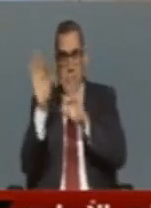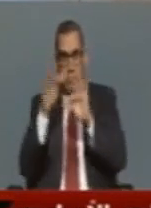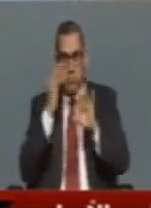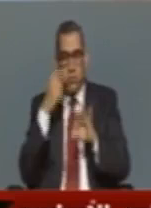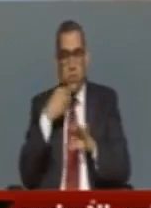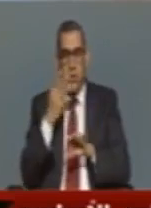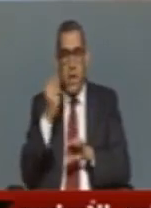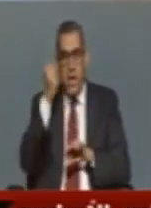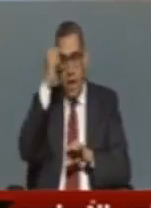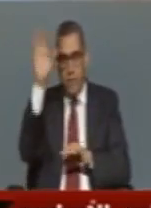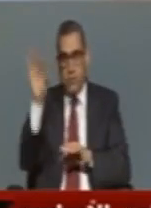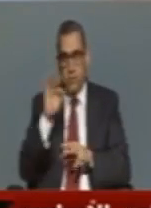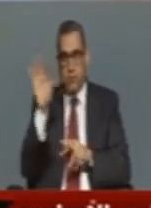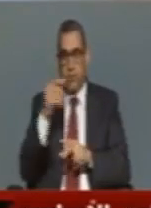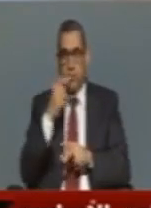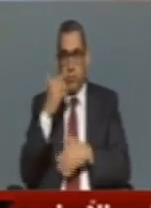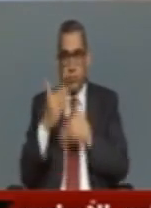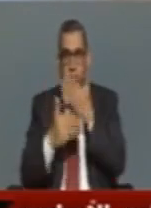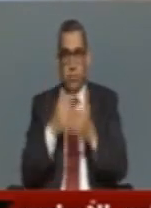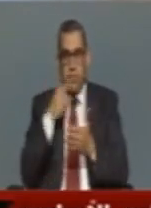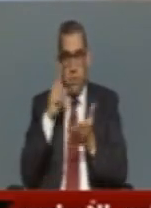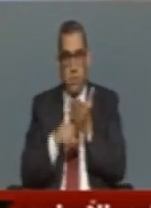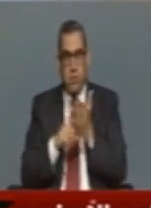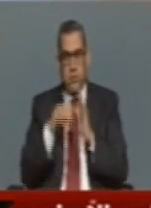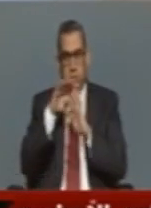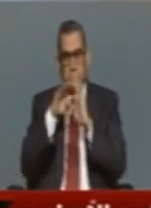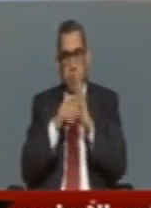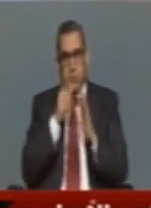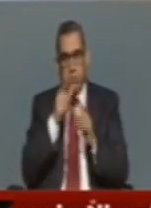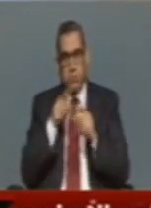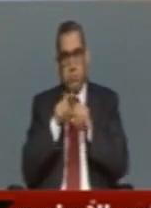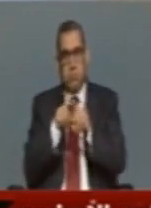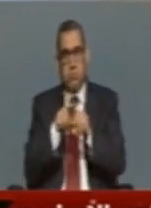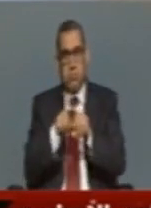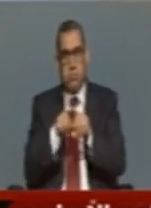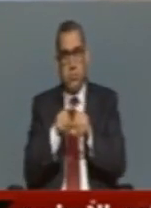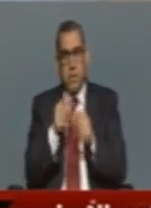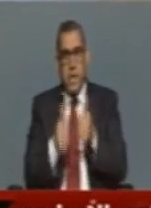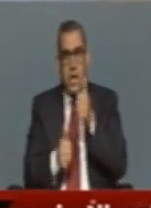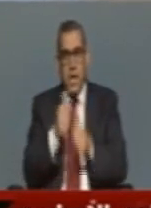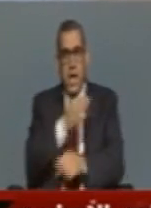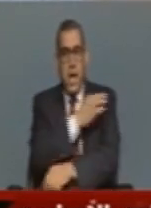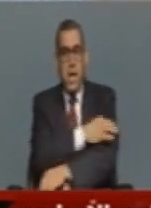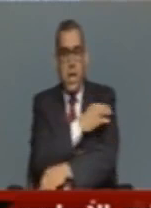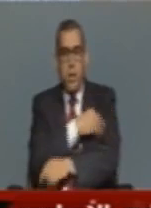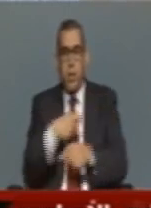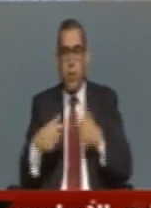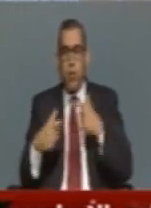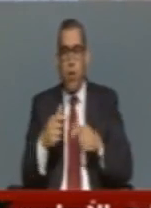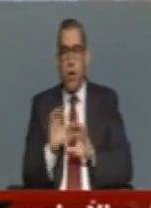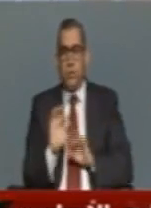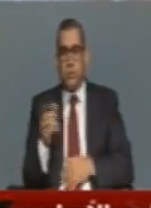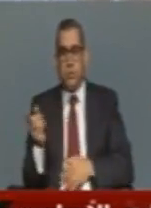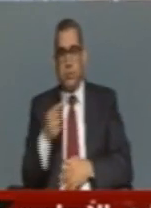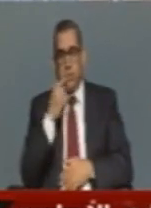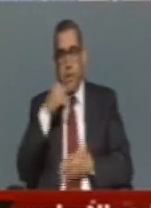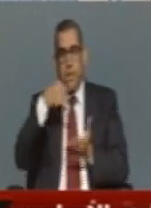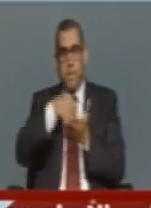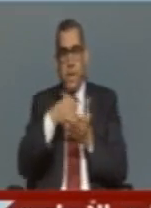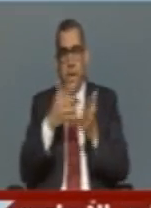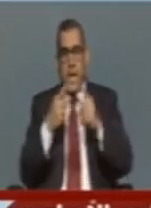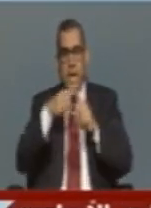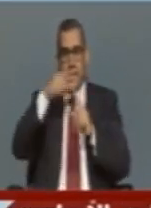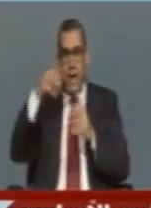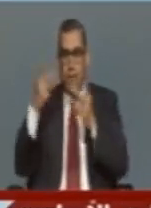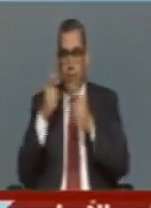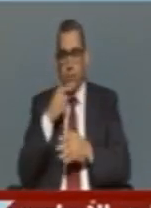الموضوع الحقيقة. فاحنا عملنا لهم اختبارات مميكنة في في الجهاز المركزي للتنظيم والإدارة ليس